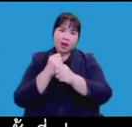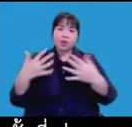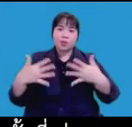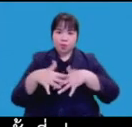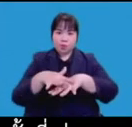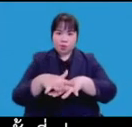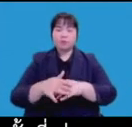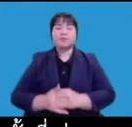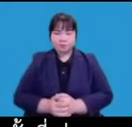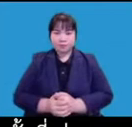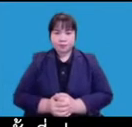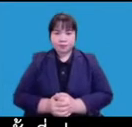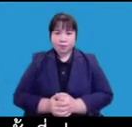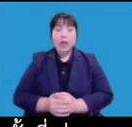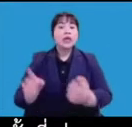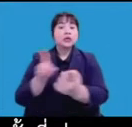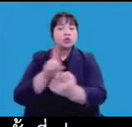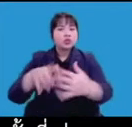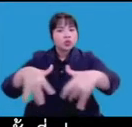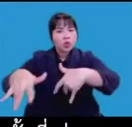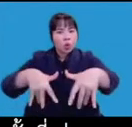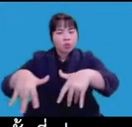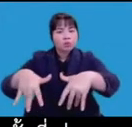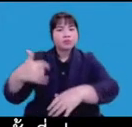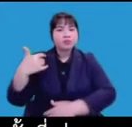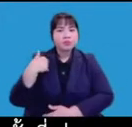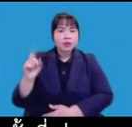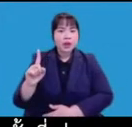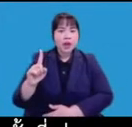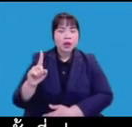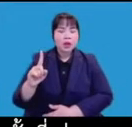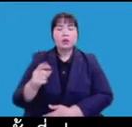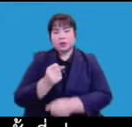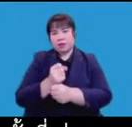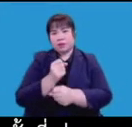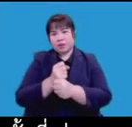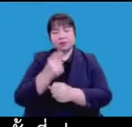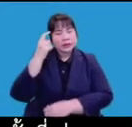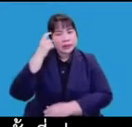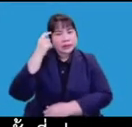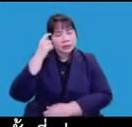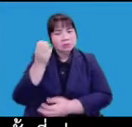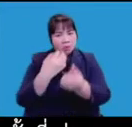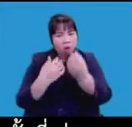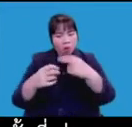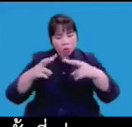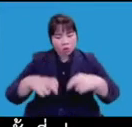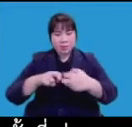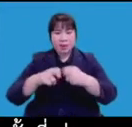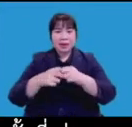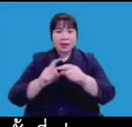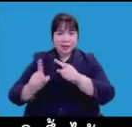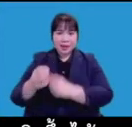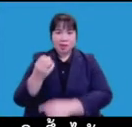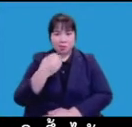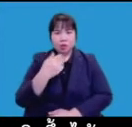วยนะครับภาคประชาสังคมอันนี้ก็มีความสำคัญมากมีส่วนในการที่จะช่วยเราคิดในการที่จะวิเคราะห์ปัญหา